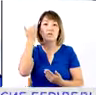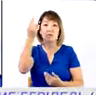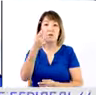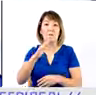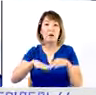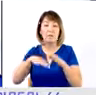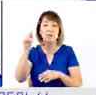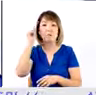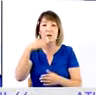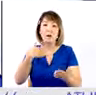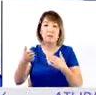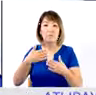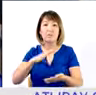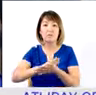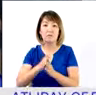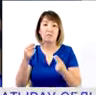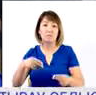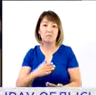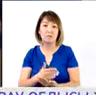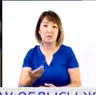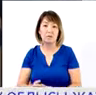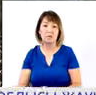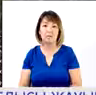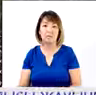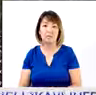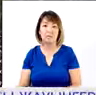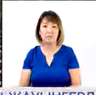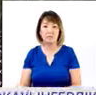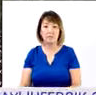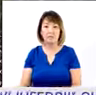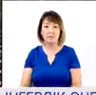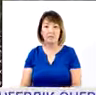әріптестік байланысына ғая түспек. Аида Мұхтар, Бекболат Әбденов, Қанат Махамбетов, Қызылорда телеарнасы.